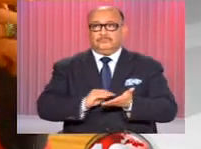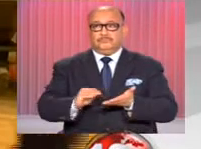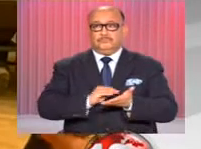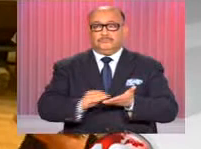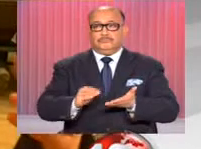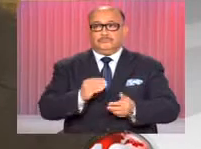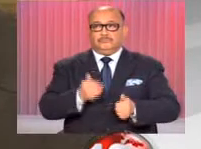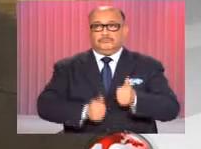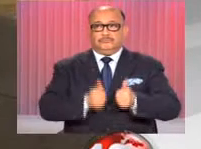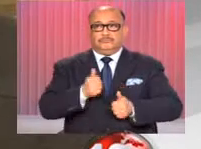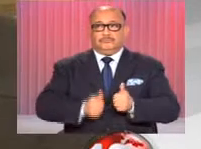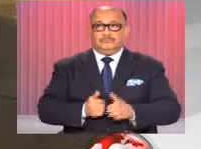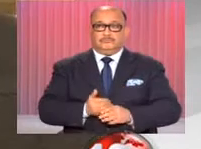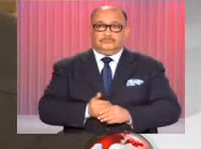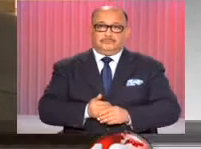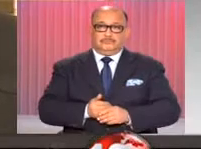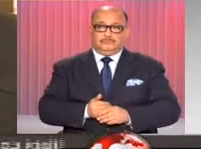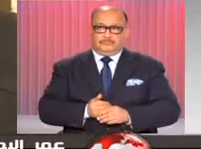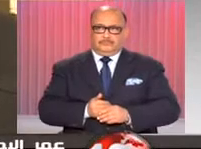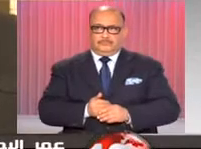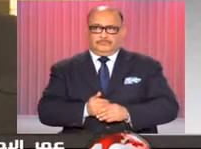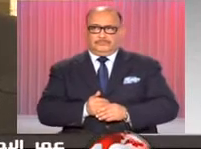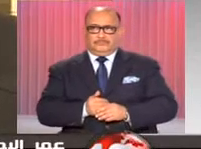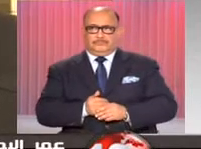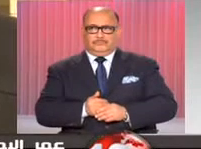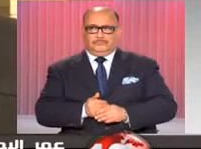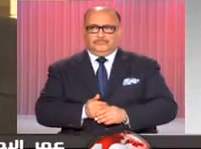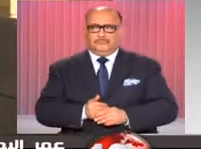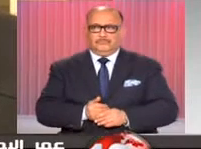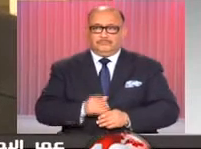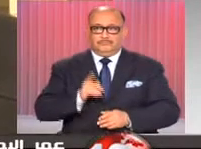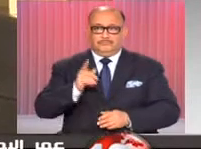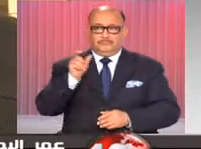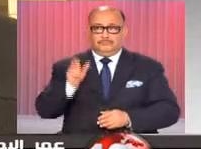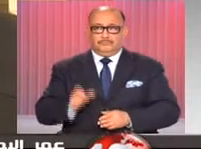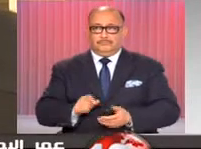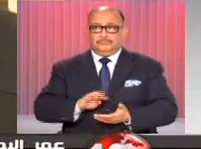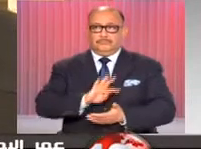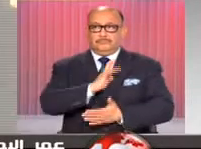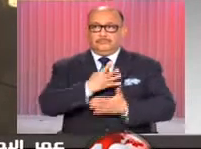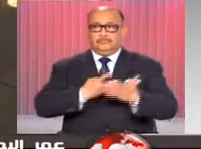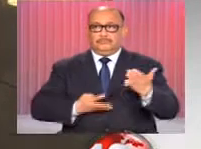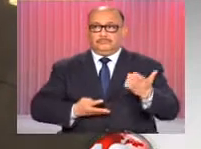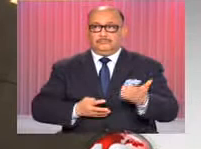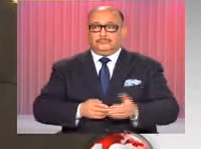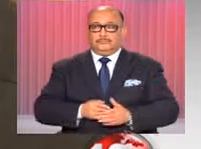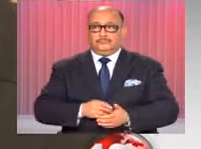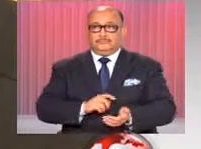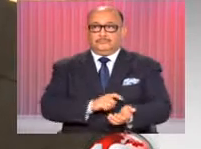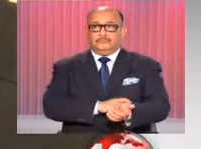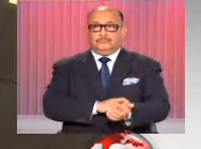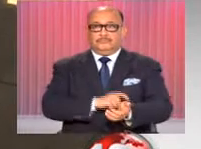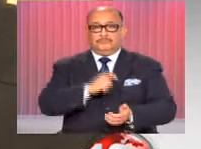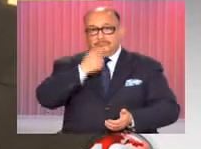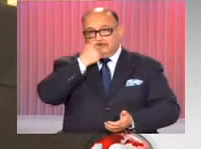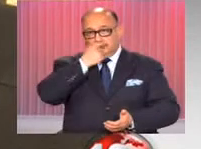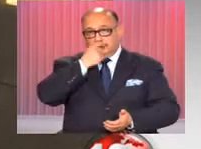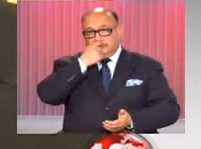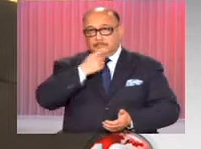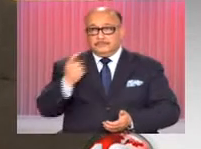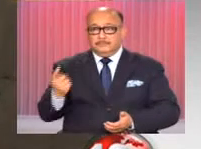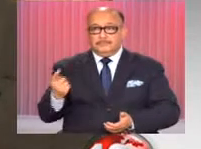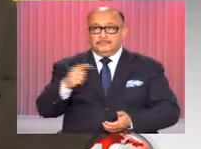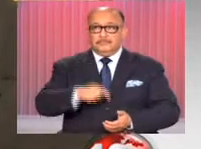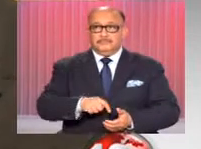بلاد الثقافات. نحاولوا في المهرجان هذا انه نكتشفوا مواهب جديدة. مدينة القصرين كانت